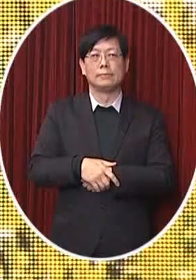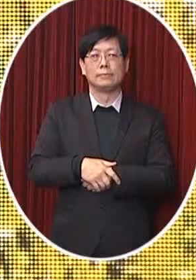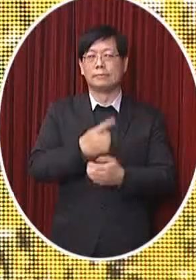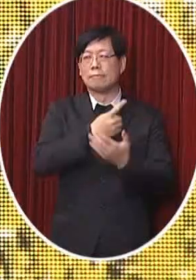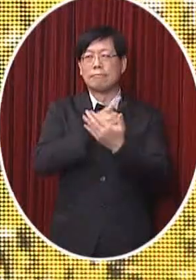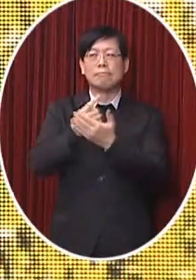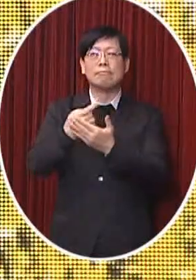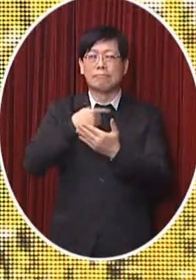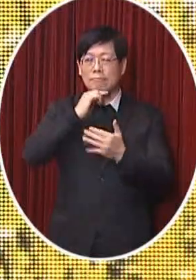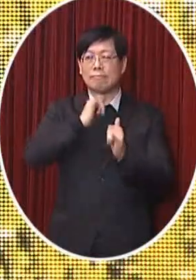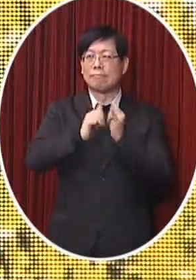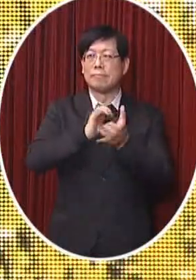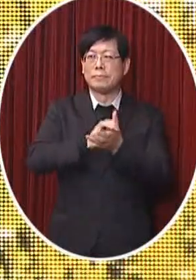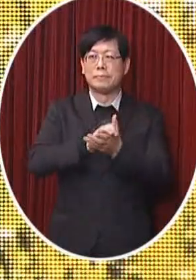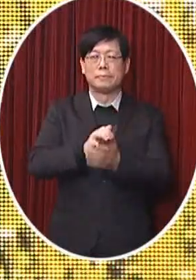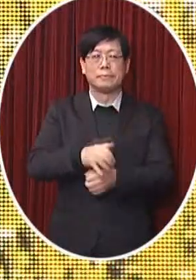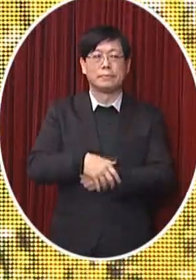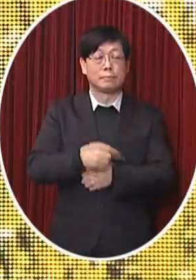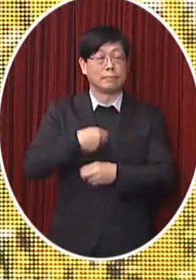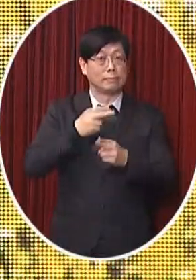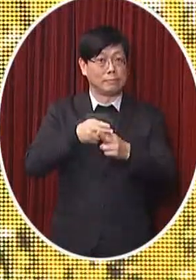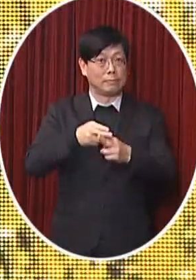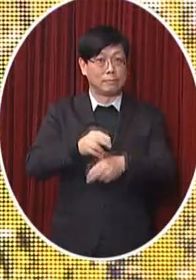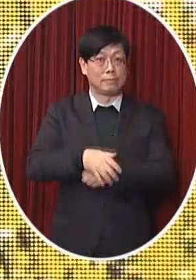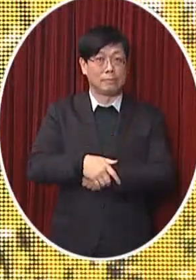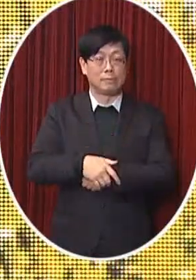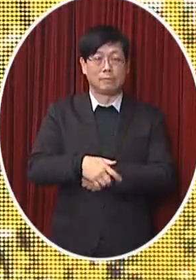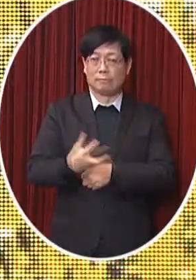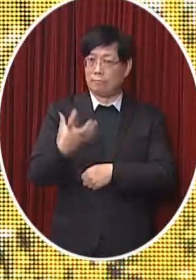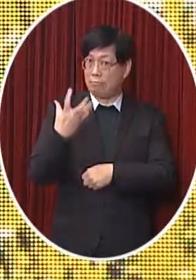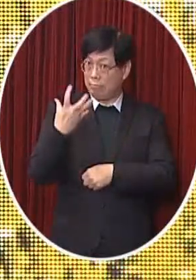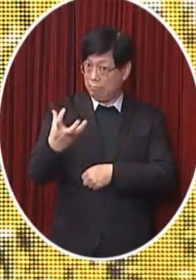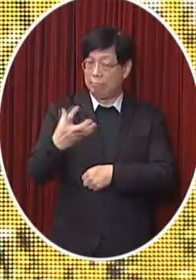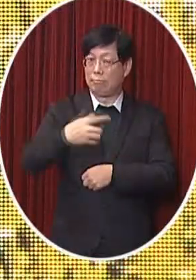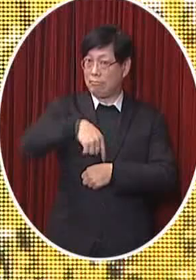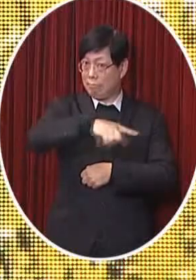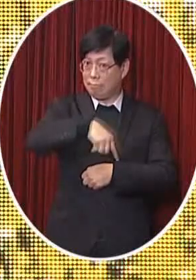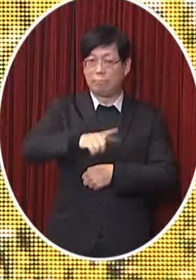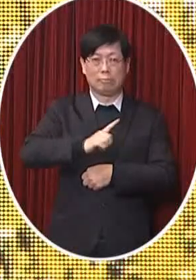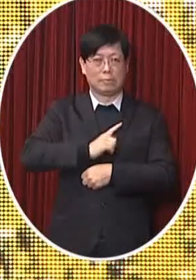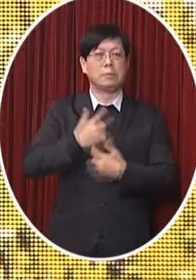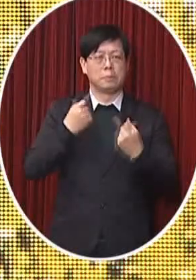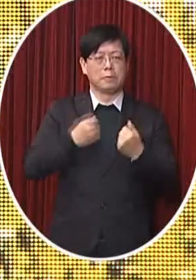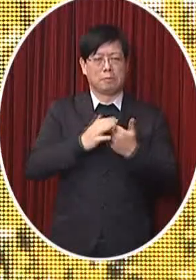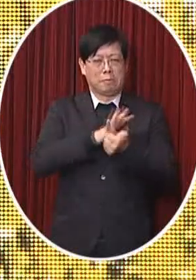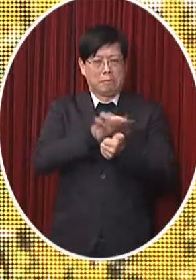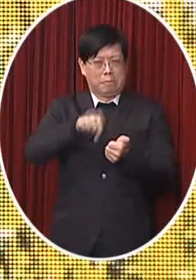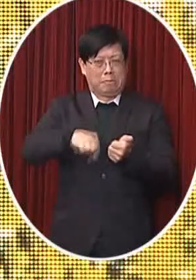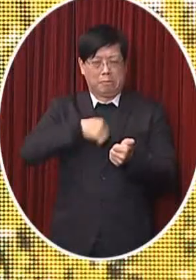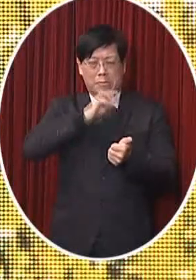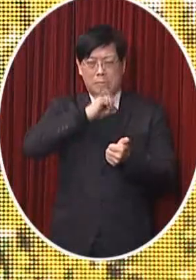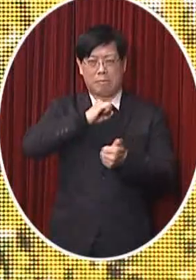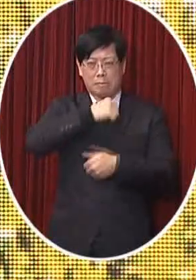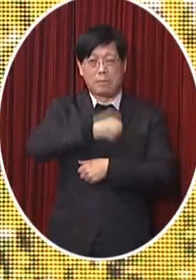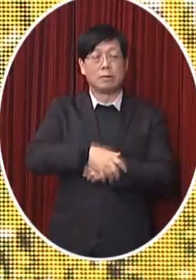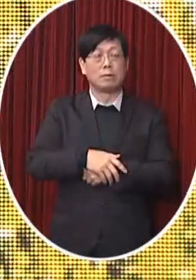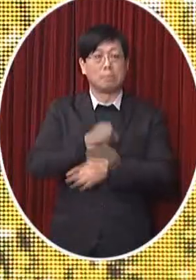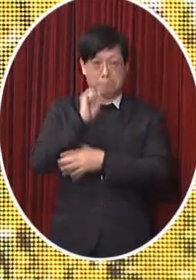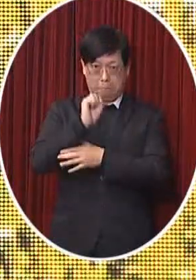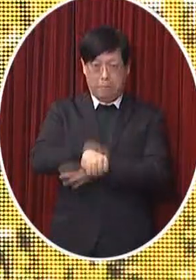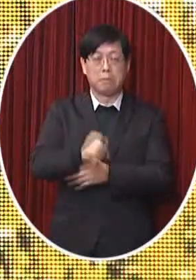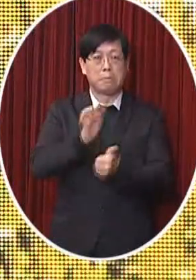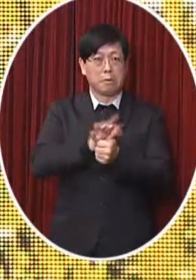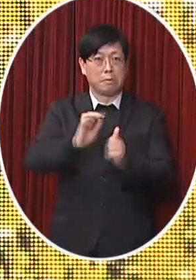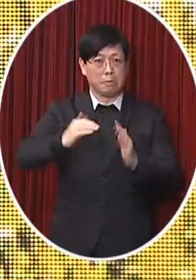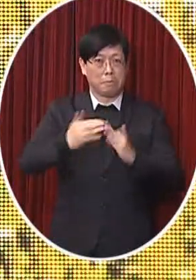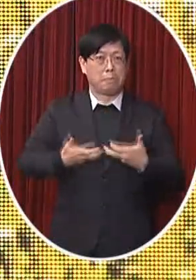各位所有的国人同胞，我相信绝大多数的人都有一颗热爱国家的心，都愿意为国